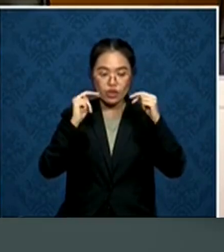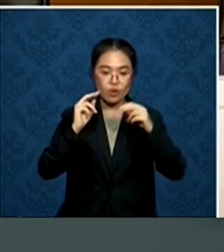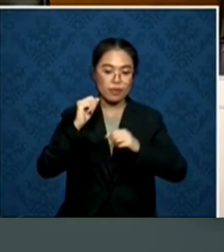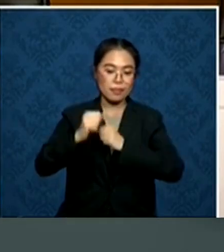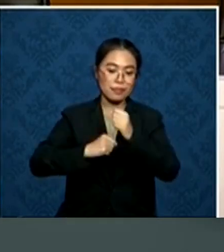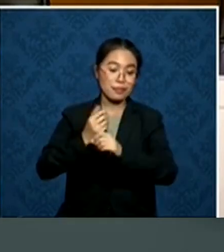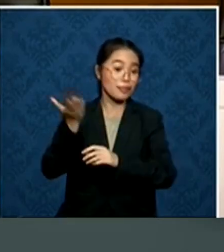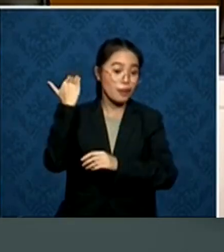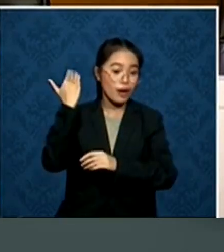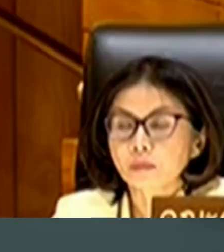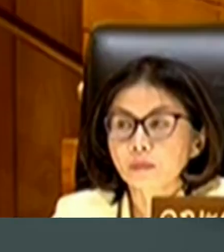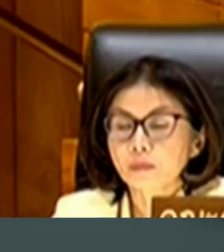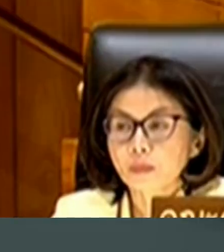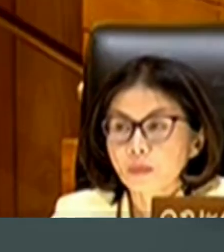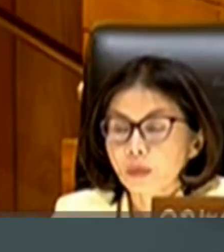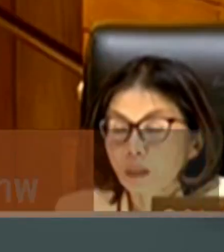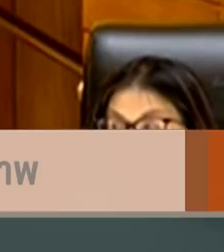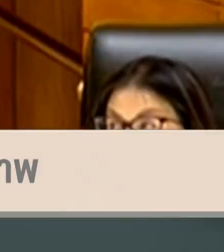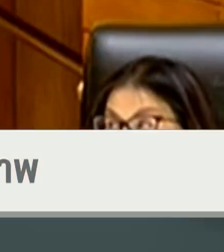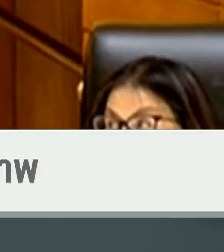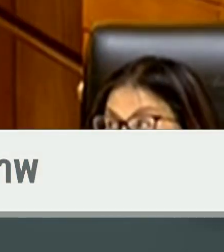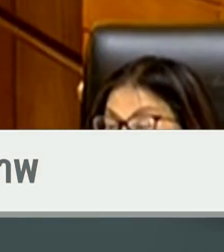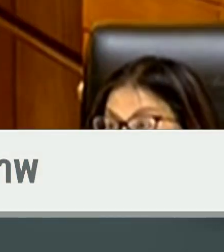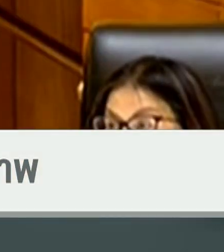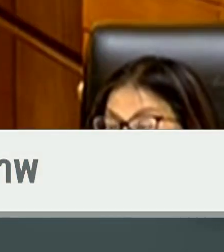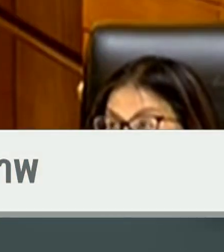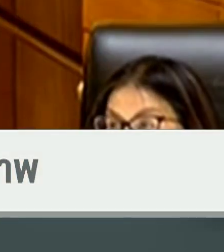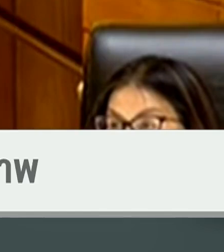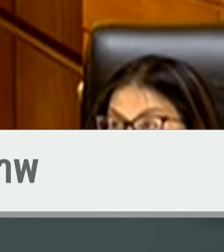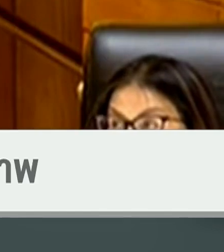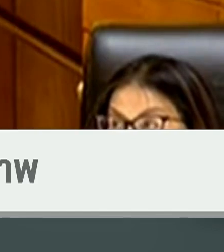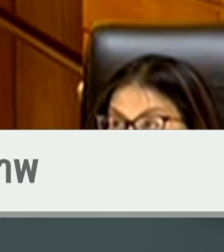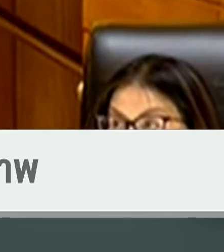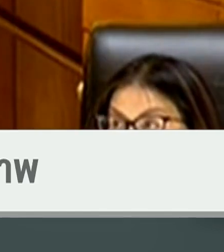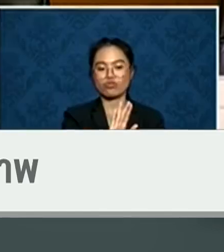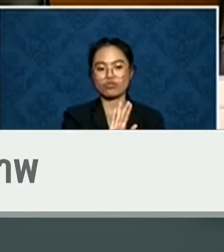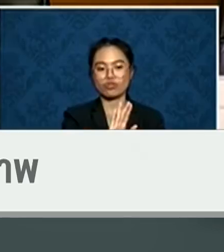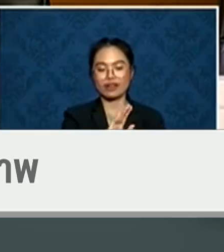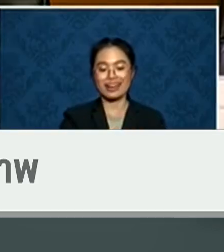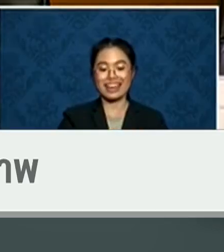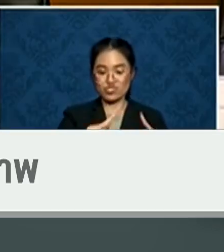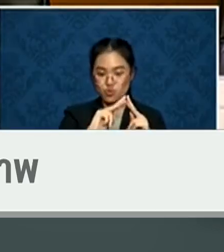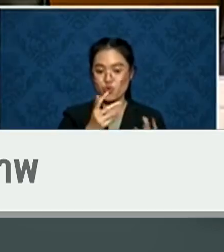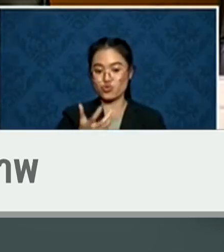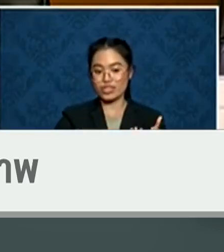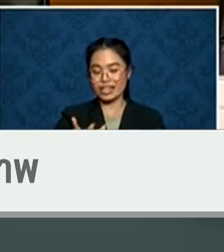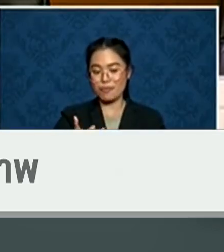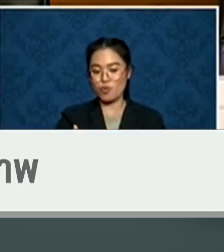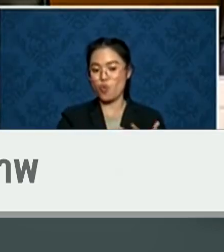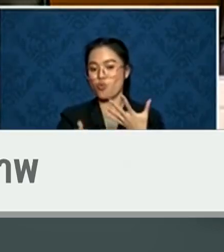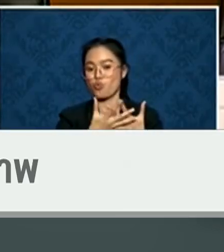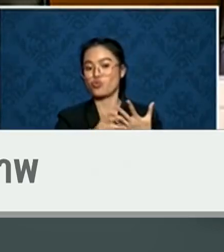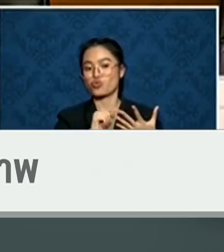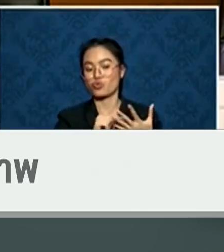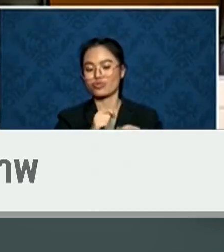ส่องรัฐมนตรีว่าการกระทรวงยุติธรรมก็ลุกขึ้นชี้แจงชี้แจงไปที่การจัดสรรงบประมาณที่ไปเกี่ยวข้องกับกรมราชทัณฑ์โดยยามว่า